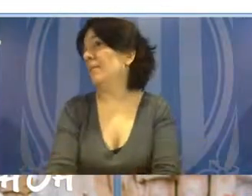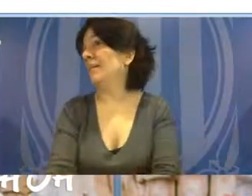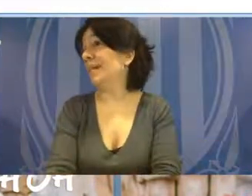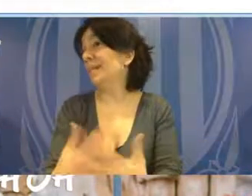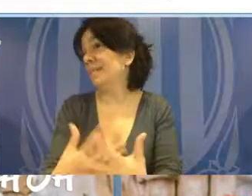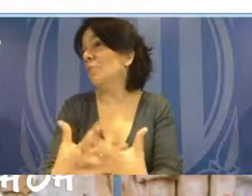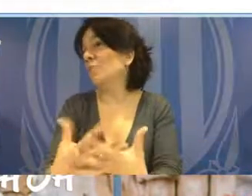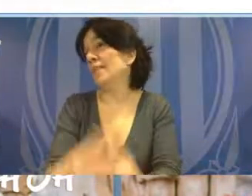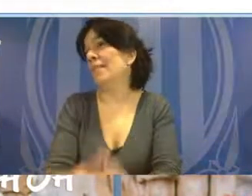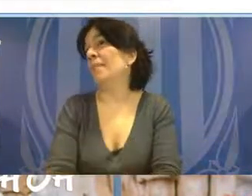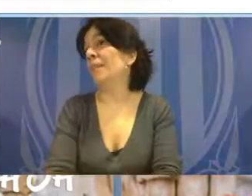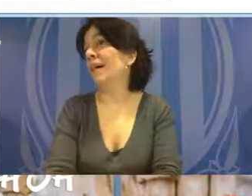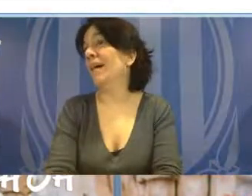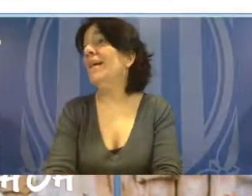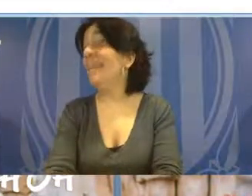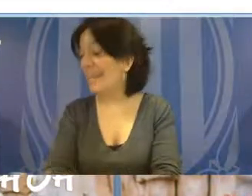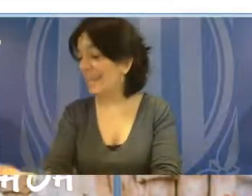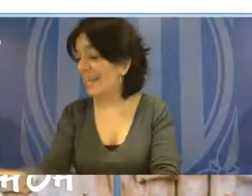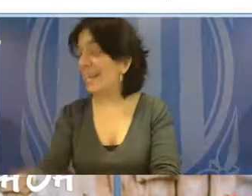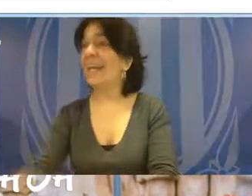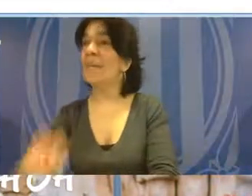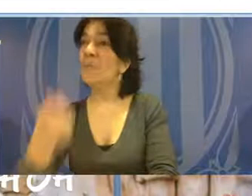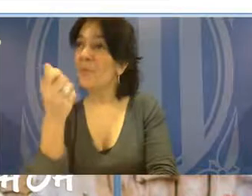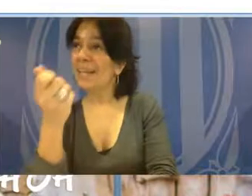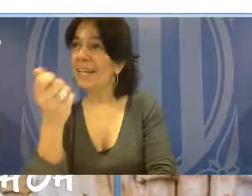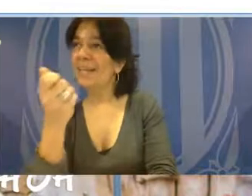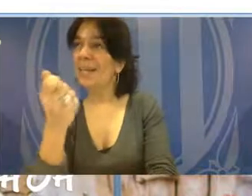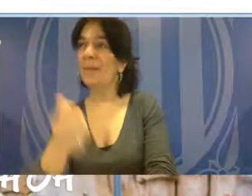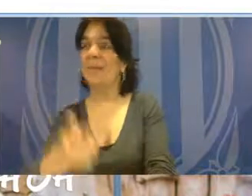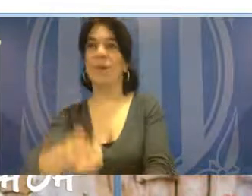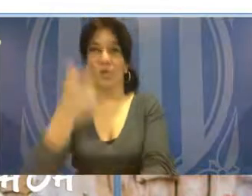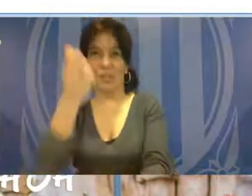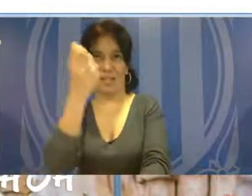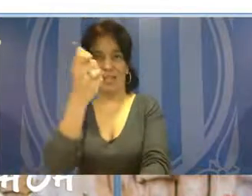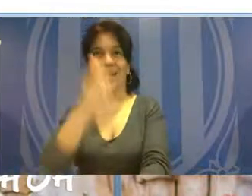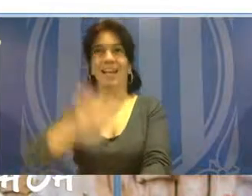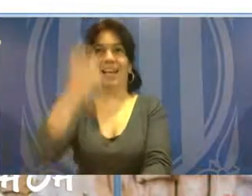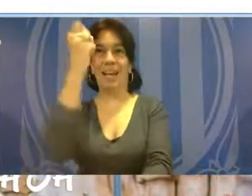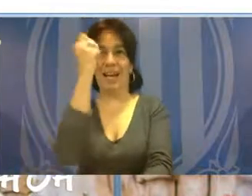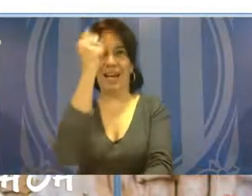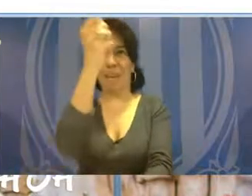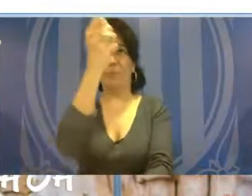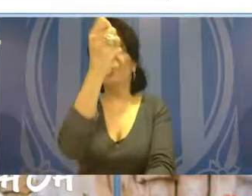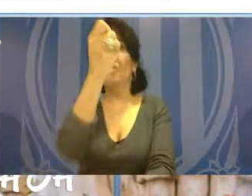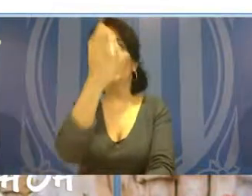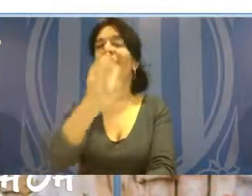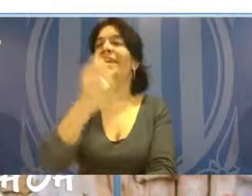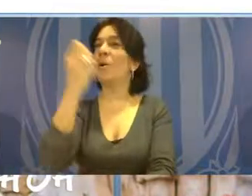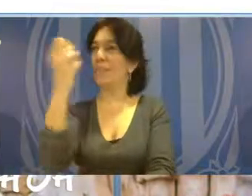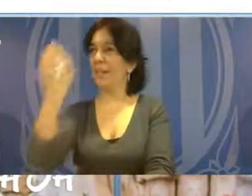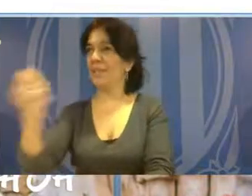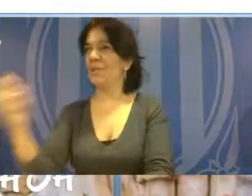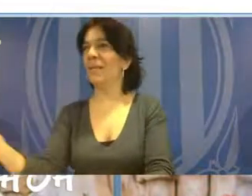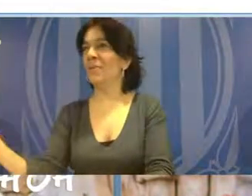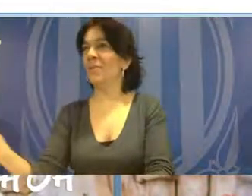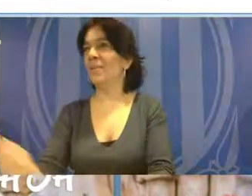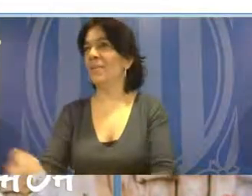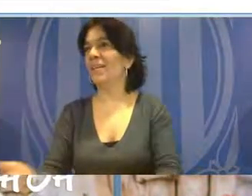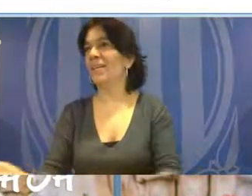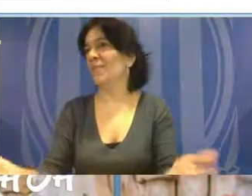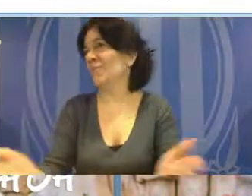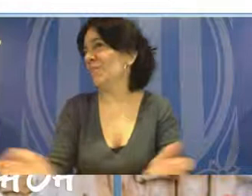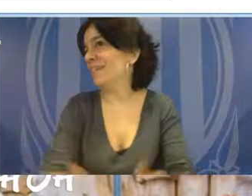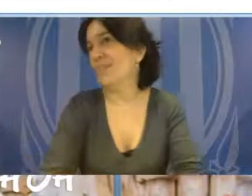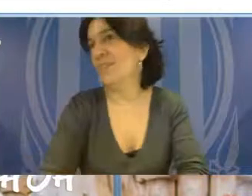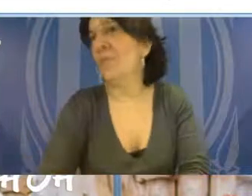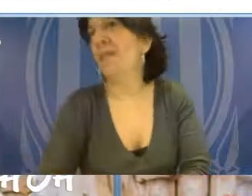amb una imatge que ells s'han considerat maca i que tenen aquell moment del dia per dir, ostres, la capturo i la comparteixo en Catalunya